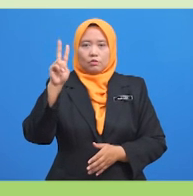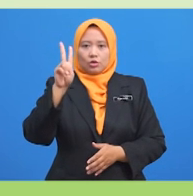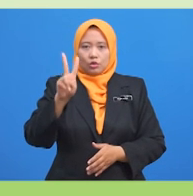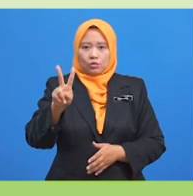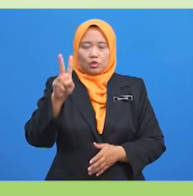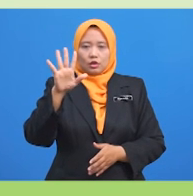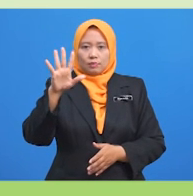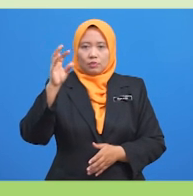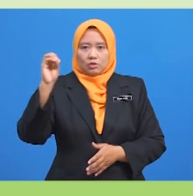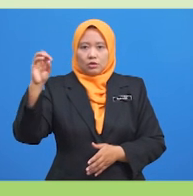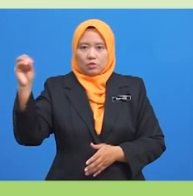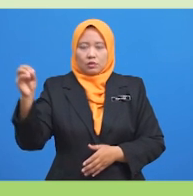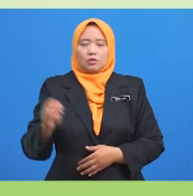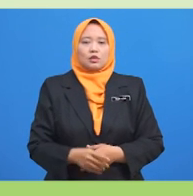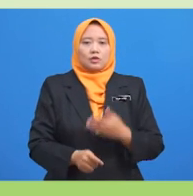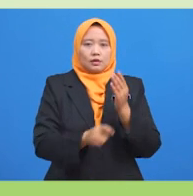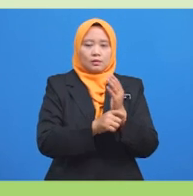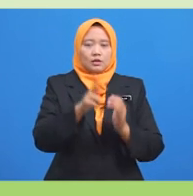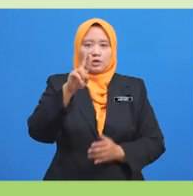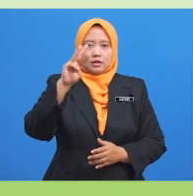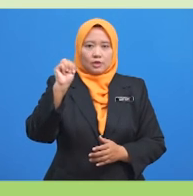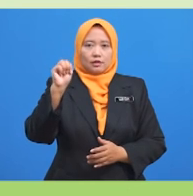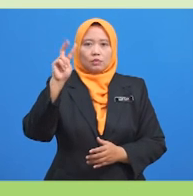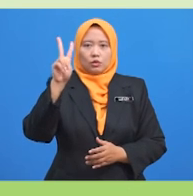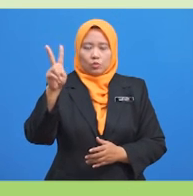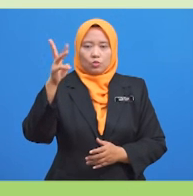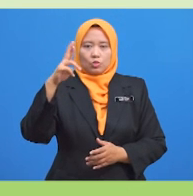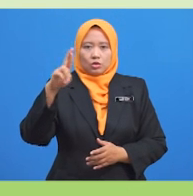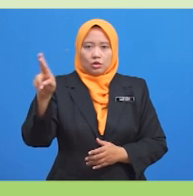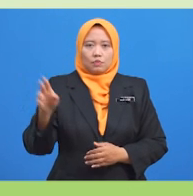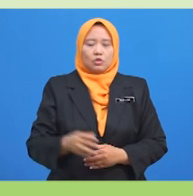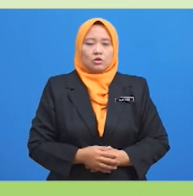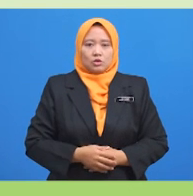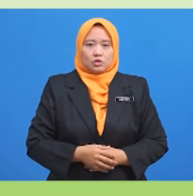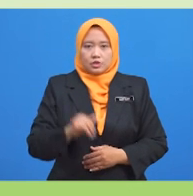RM2,500 tambah RM2,000. Hasilnya ialah